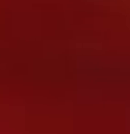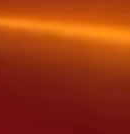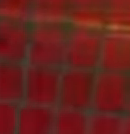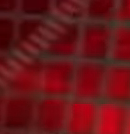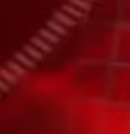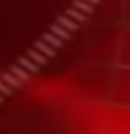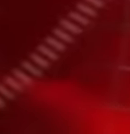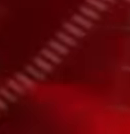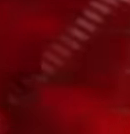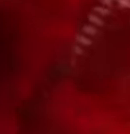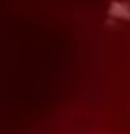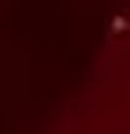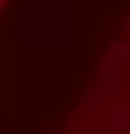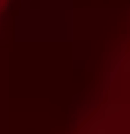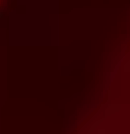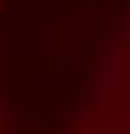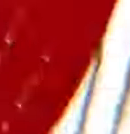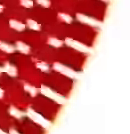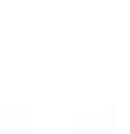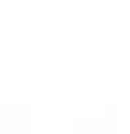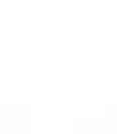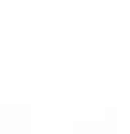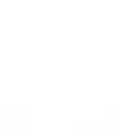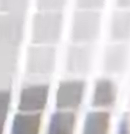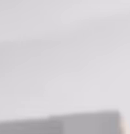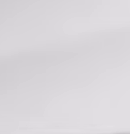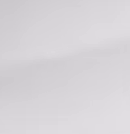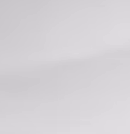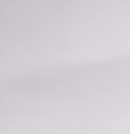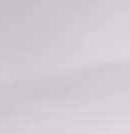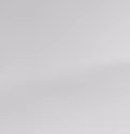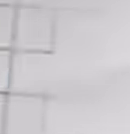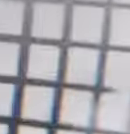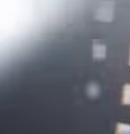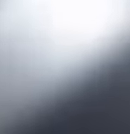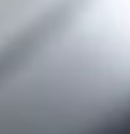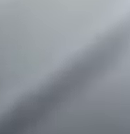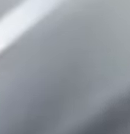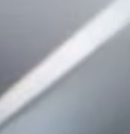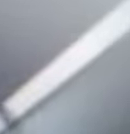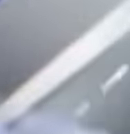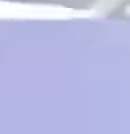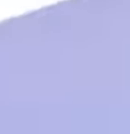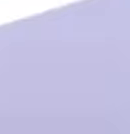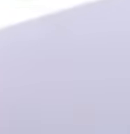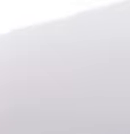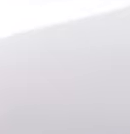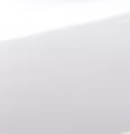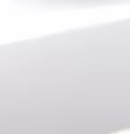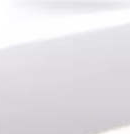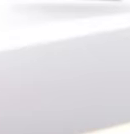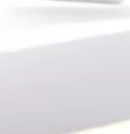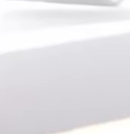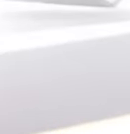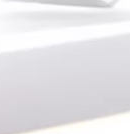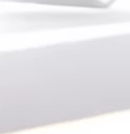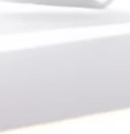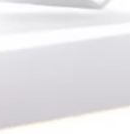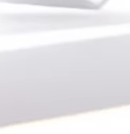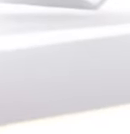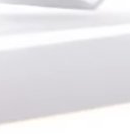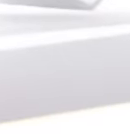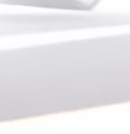live mula sa GMA Network Center, 20 taon nang nakatutok, 24 oras.